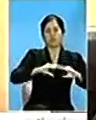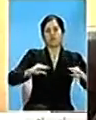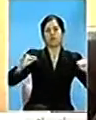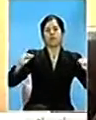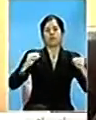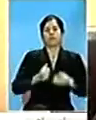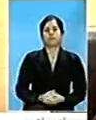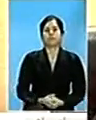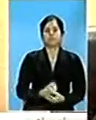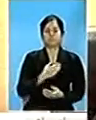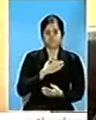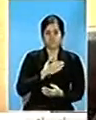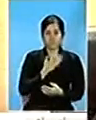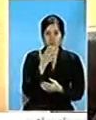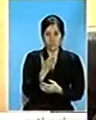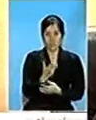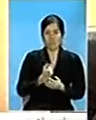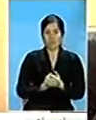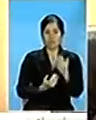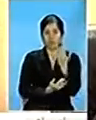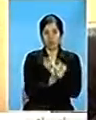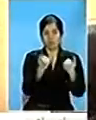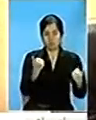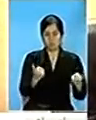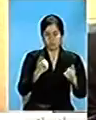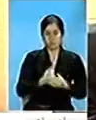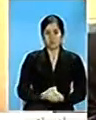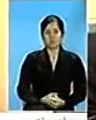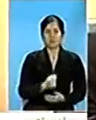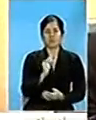ขดิฉันให้ขอถือโอกาสตรงนี้กราบเรียน